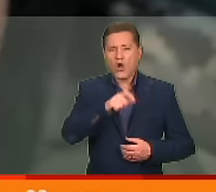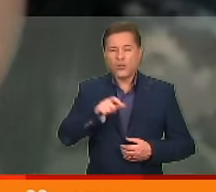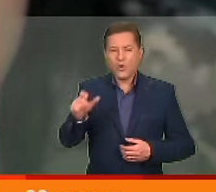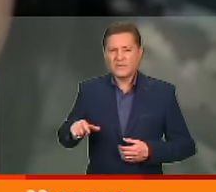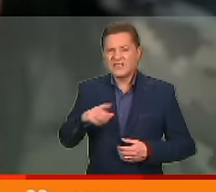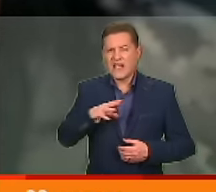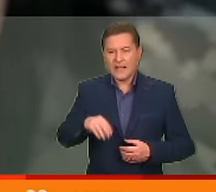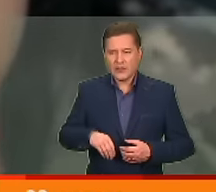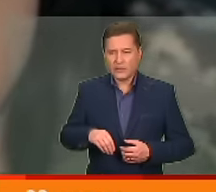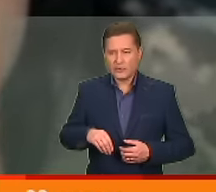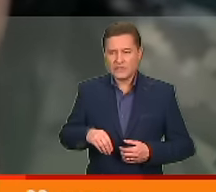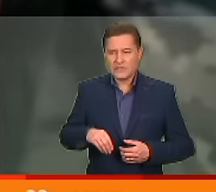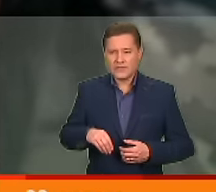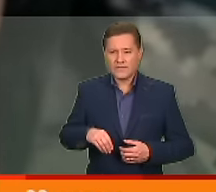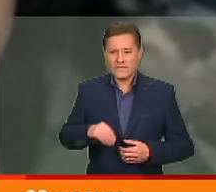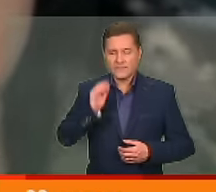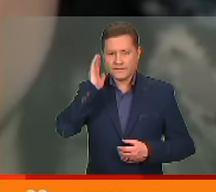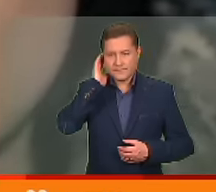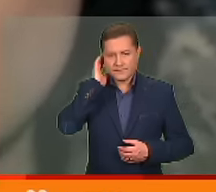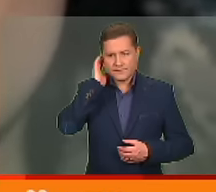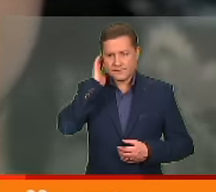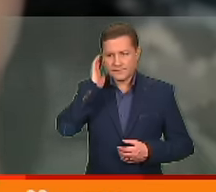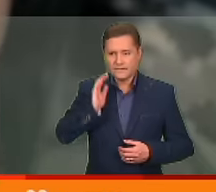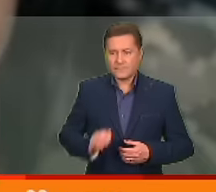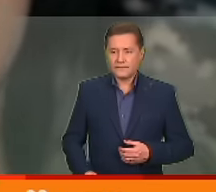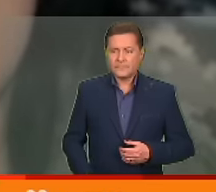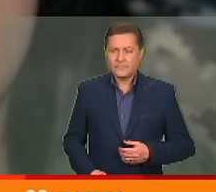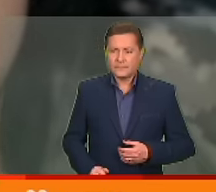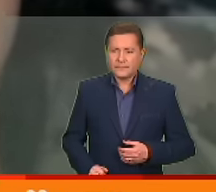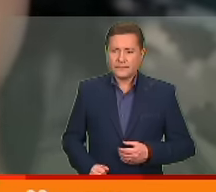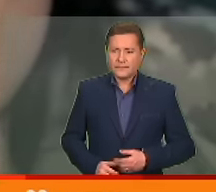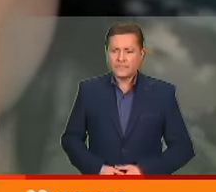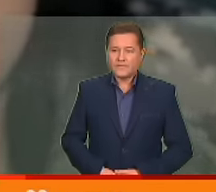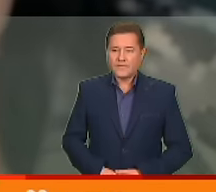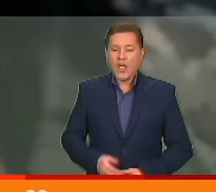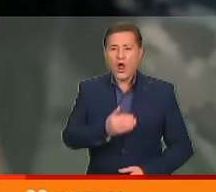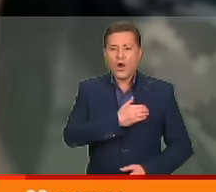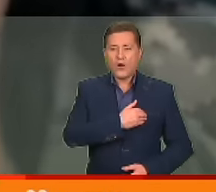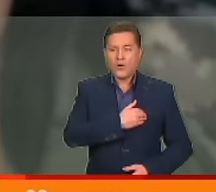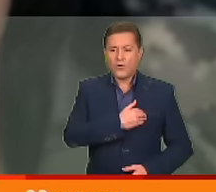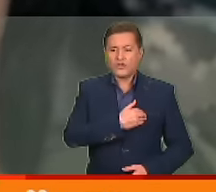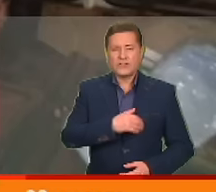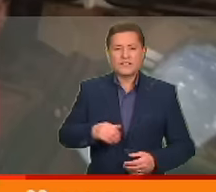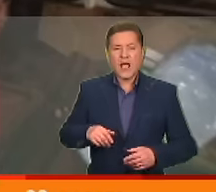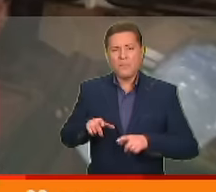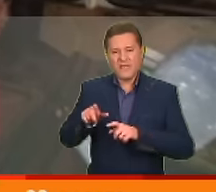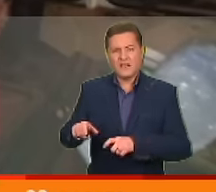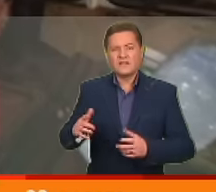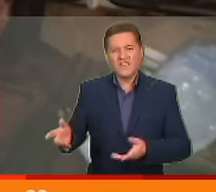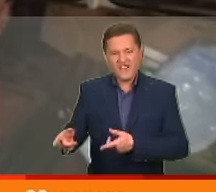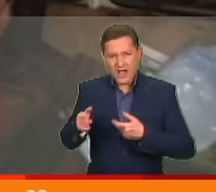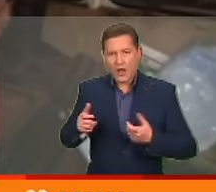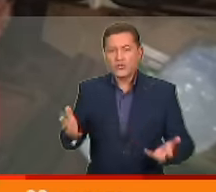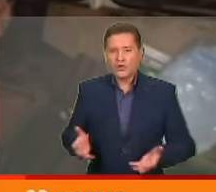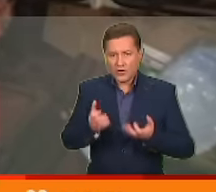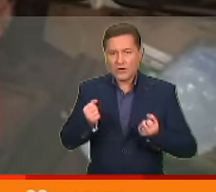йдуть туди. А потім чути по рації, що 300-ті, рве середини все. Хочеться все лишити, бігти туди і витягувати. Це